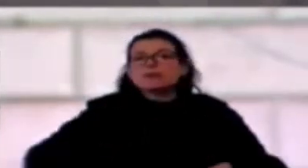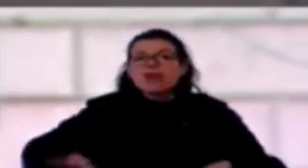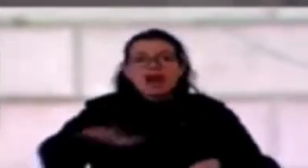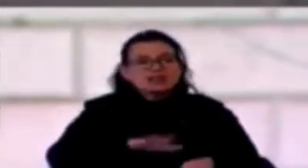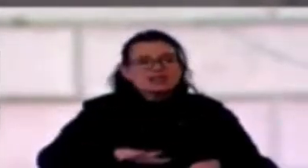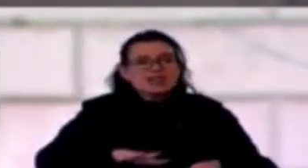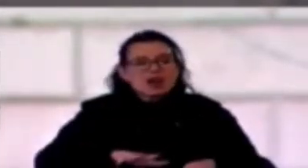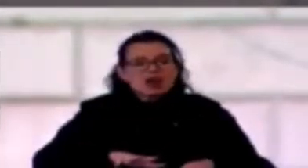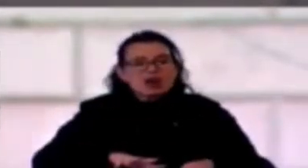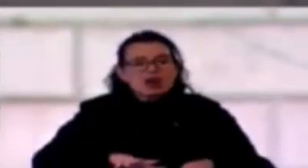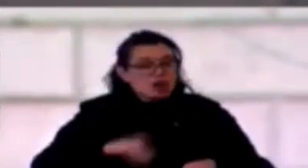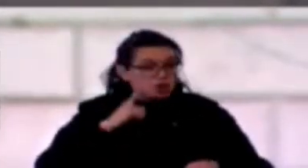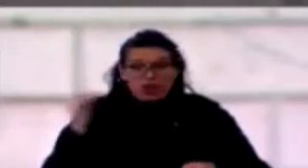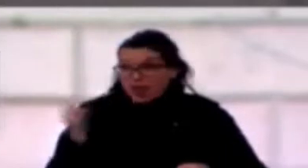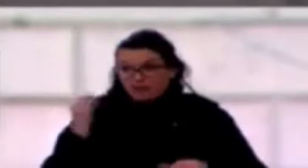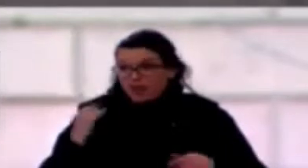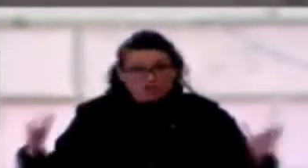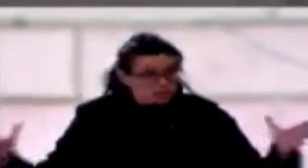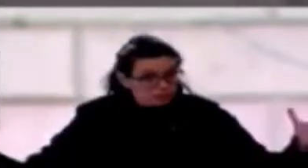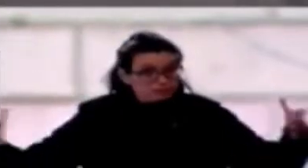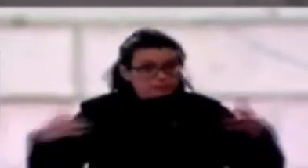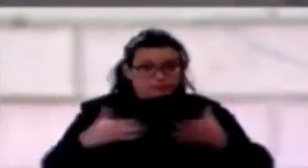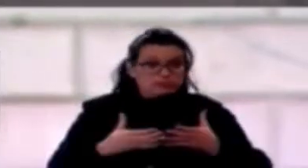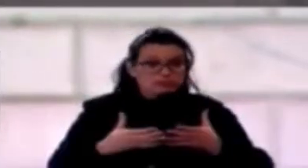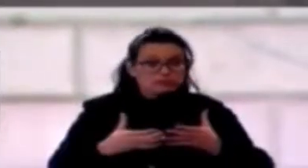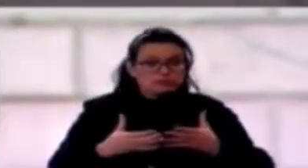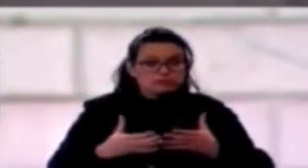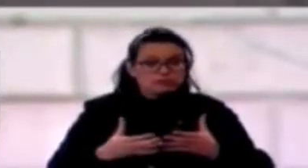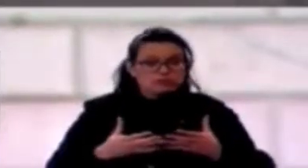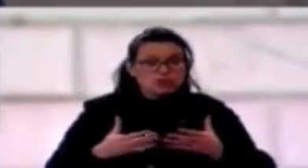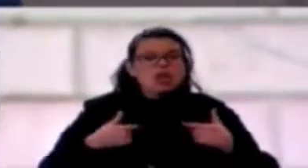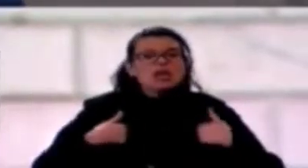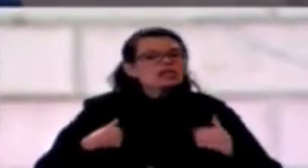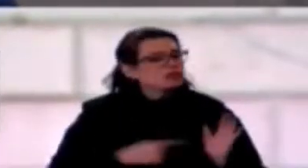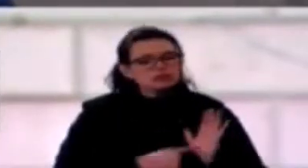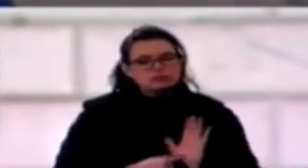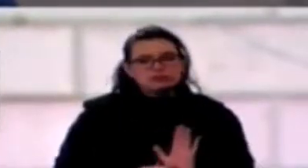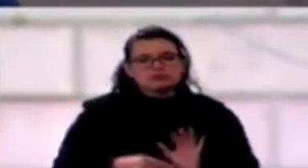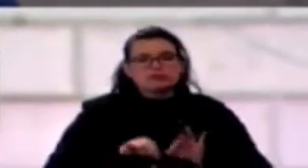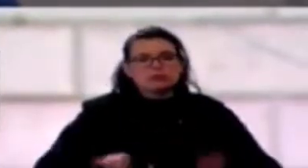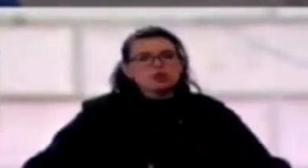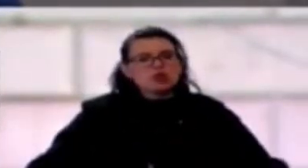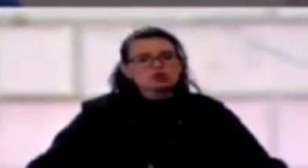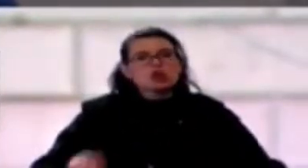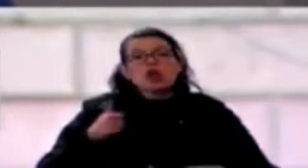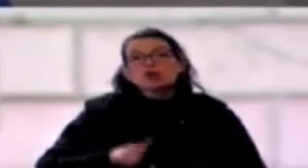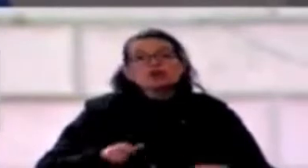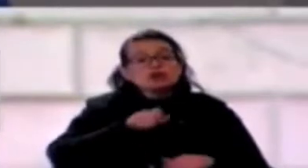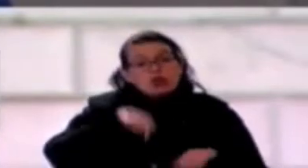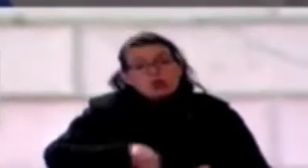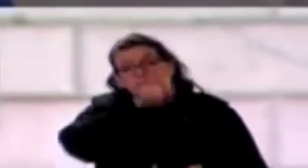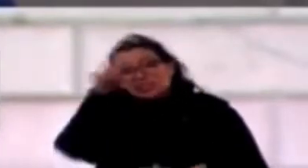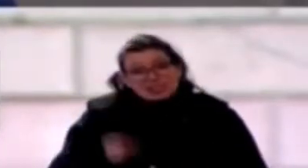facile. Io sono qui perché, di fronte a quello che sta succedendo nel nostro paese, nel mio paese, nel